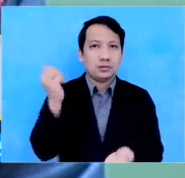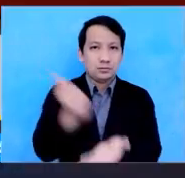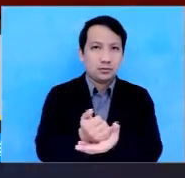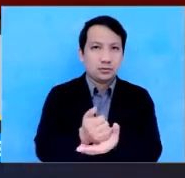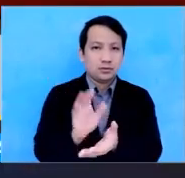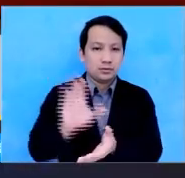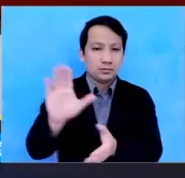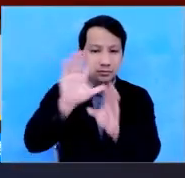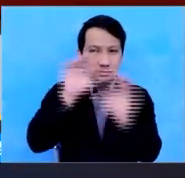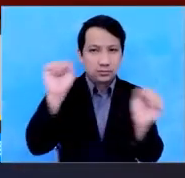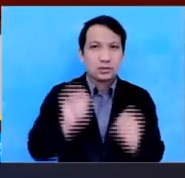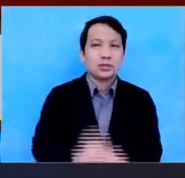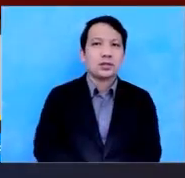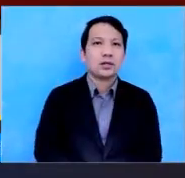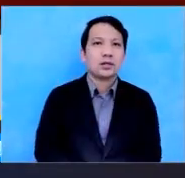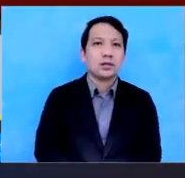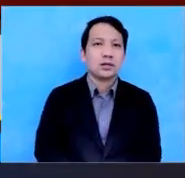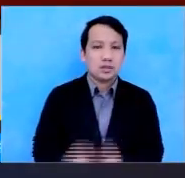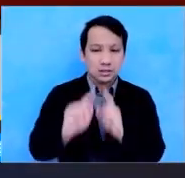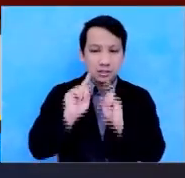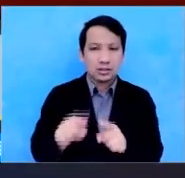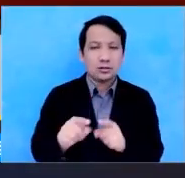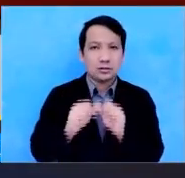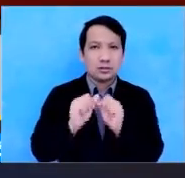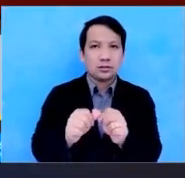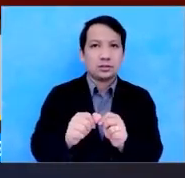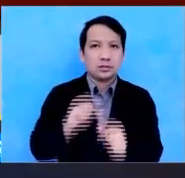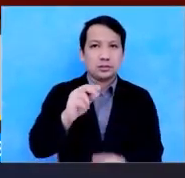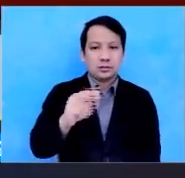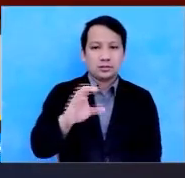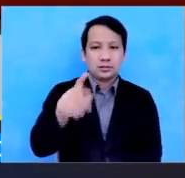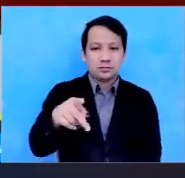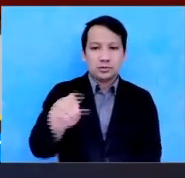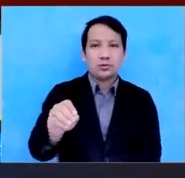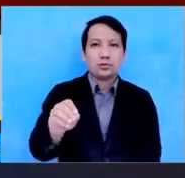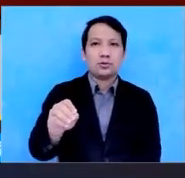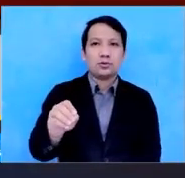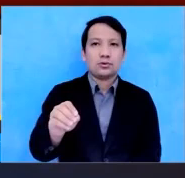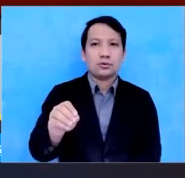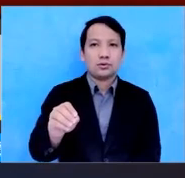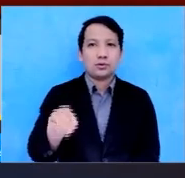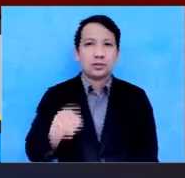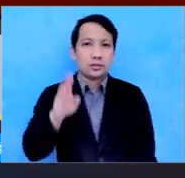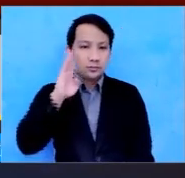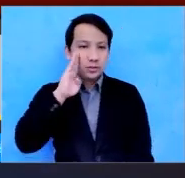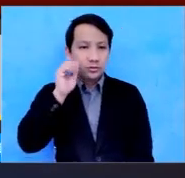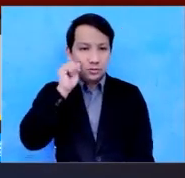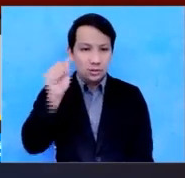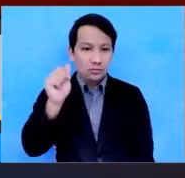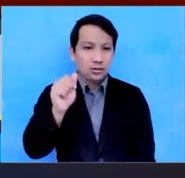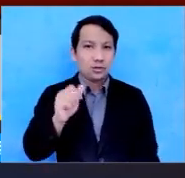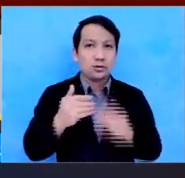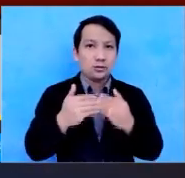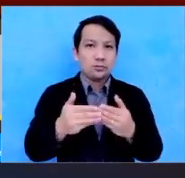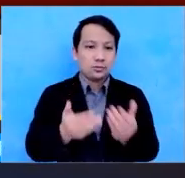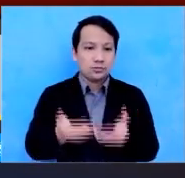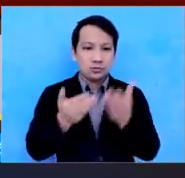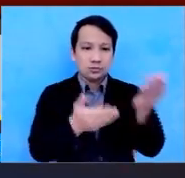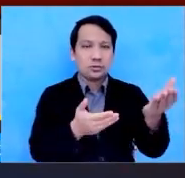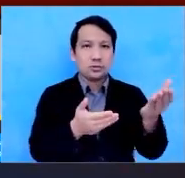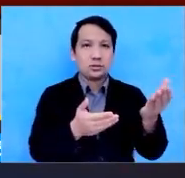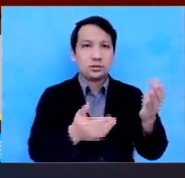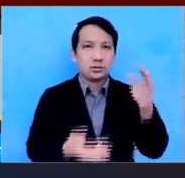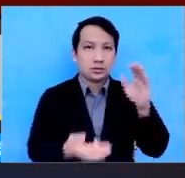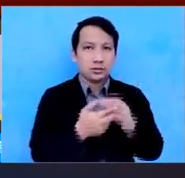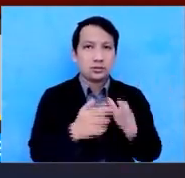our President. Sagot yan ng NCRPO sa apela ni Interior Secretary Benhur Avalos na magpasa ng courtesy